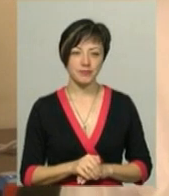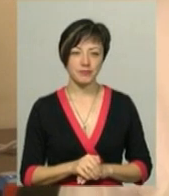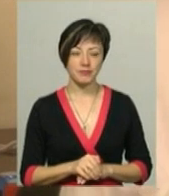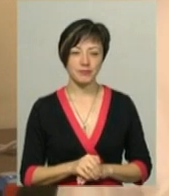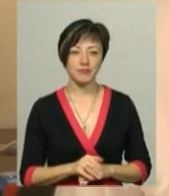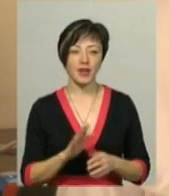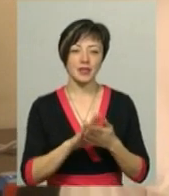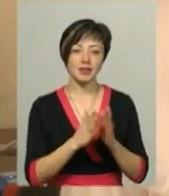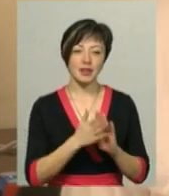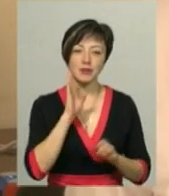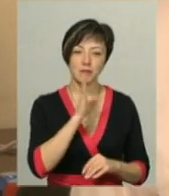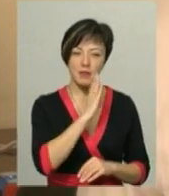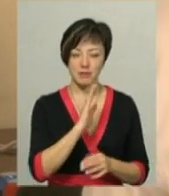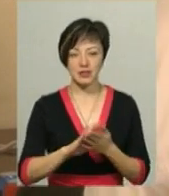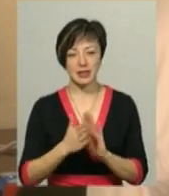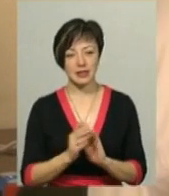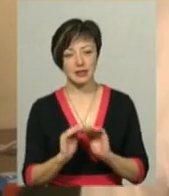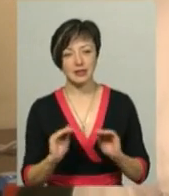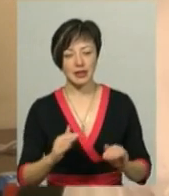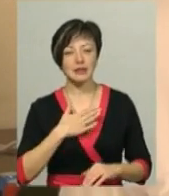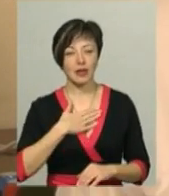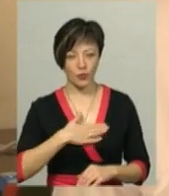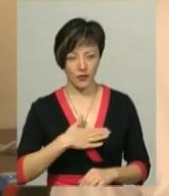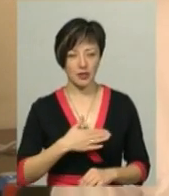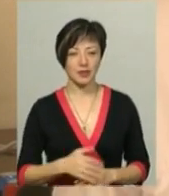Стан мами, стан дітей задовільний.